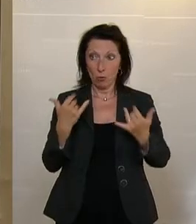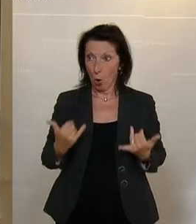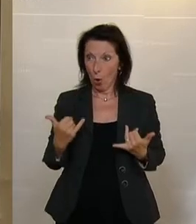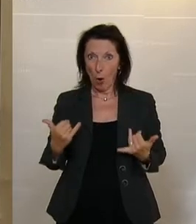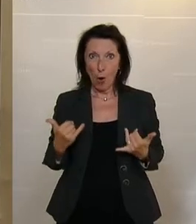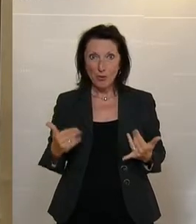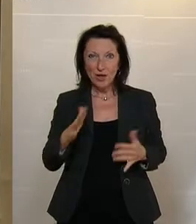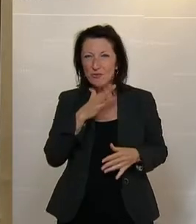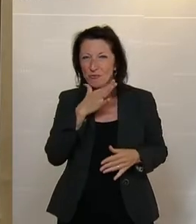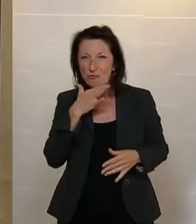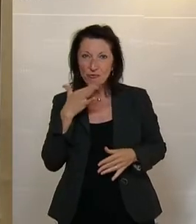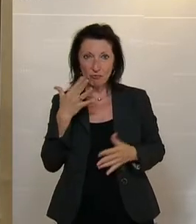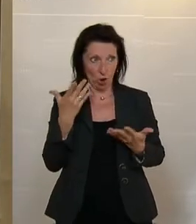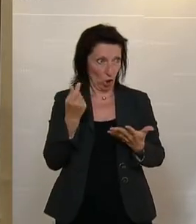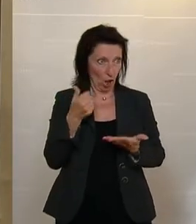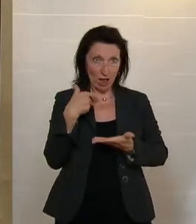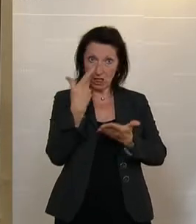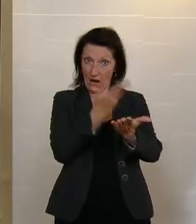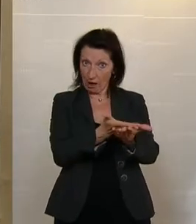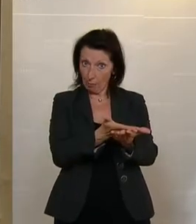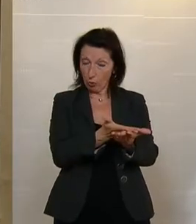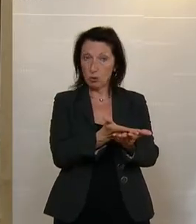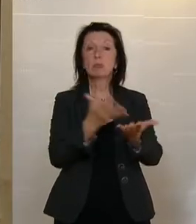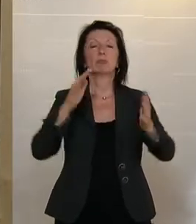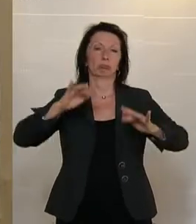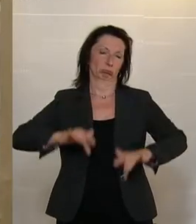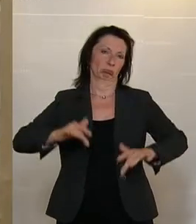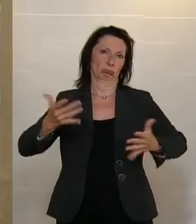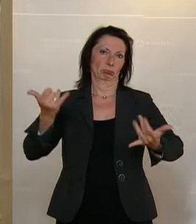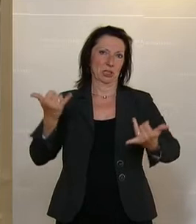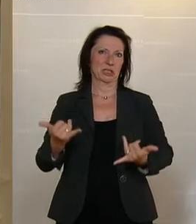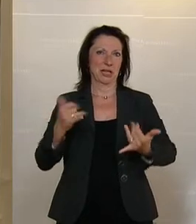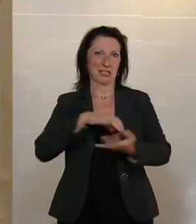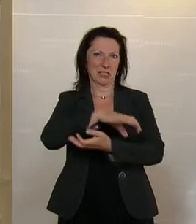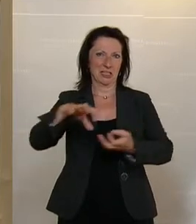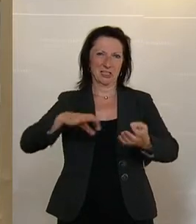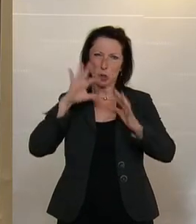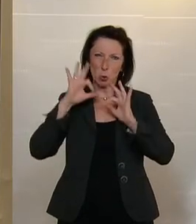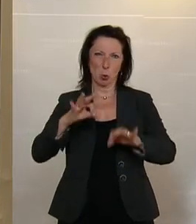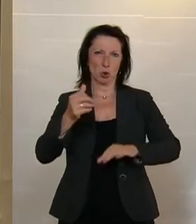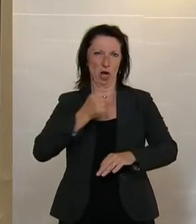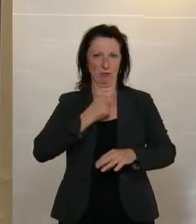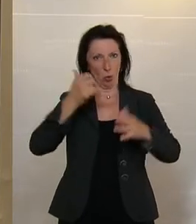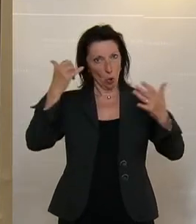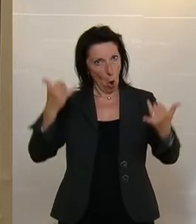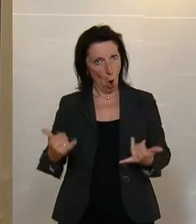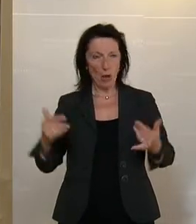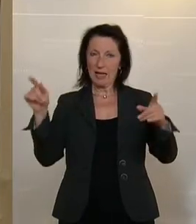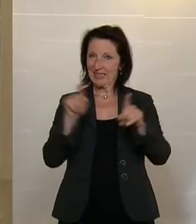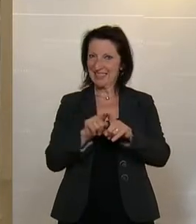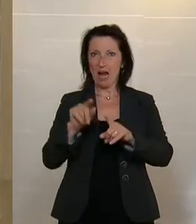vielen Mittel, die wir zur Verfügung stellen, dass wir diese Krise meistern, sind wir heute wieder auf dieser